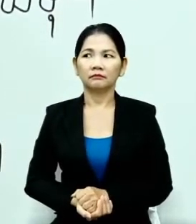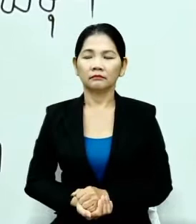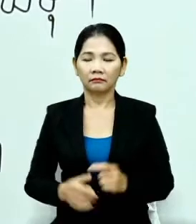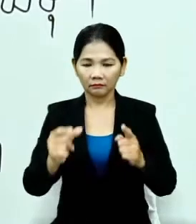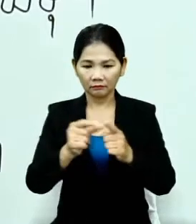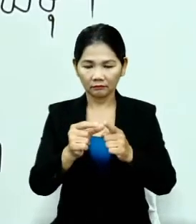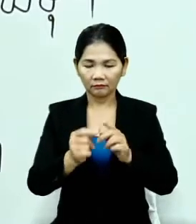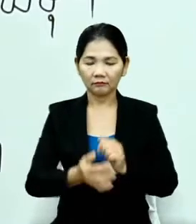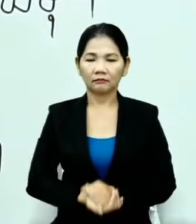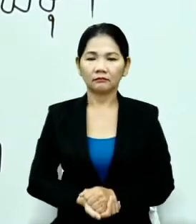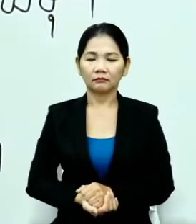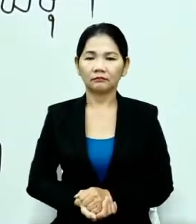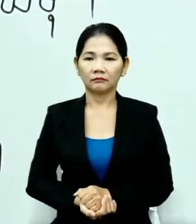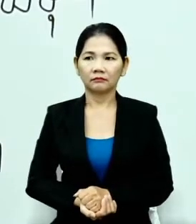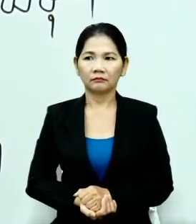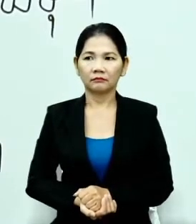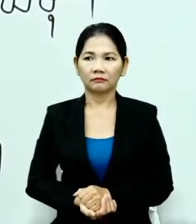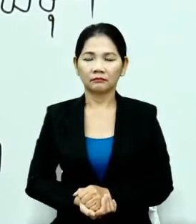pía